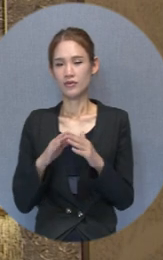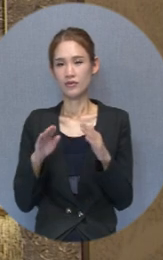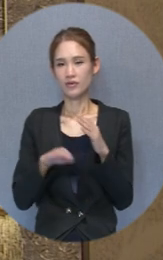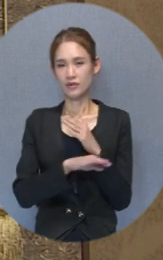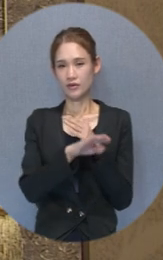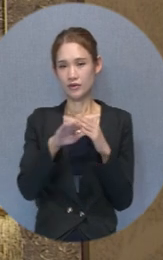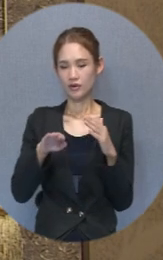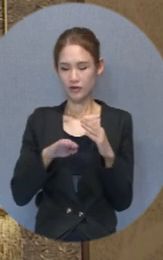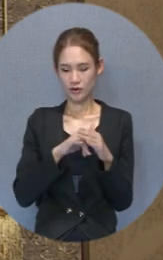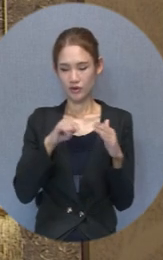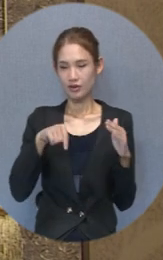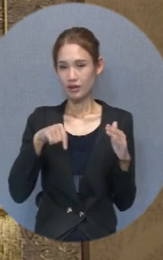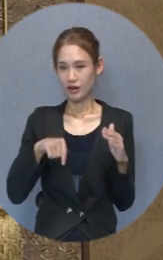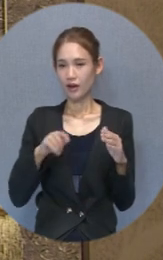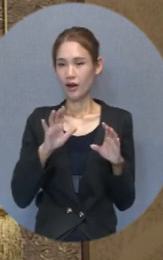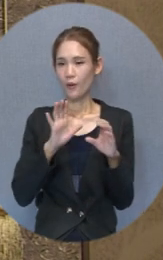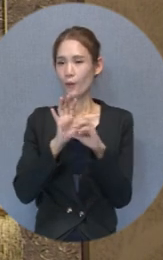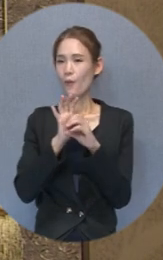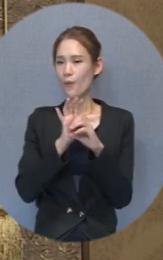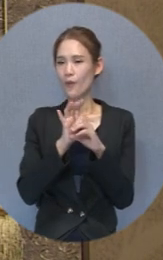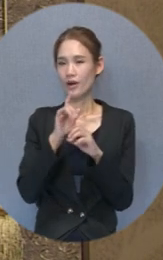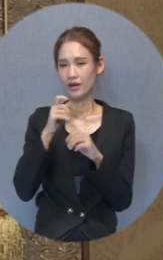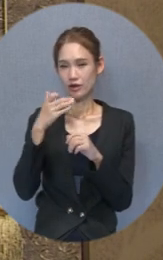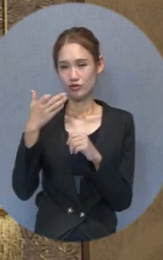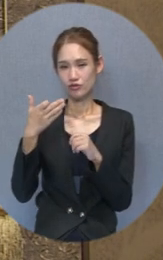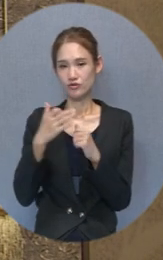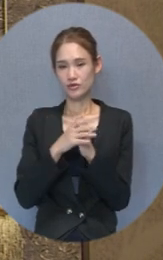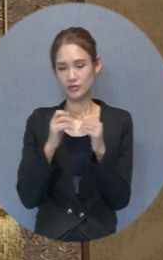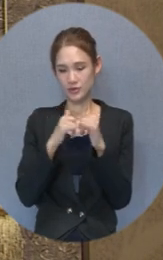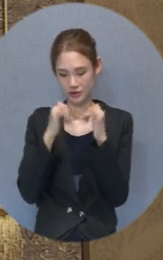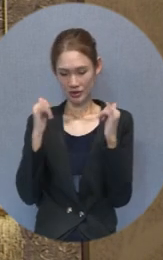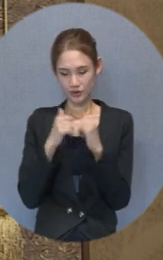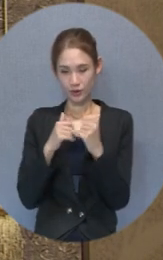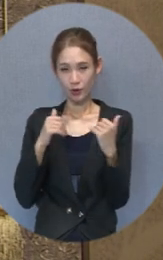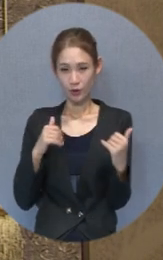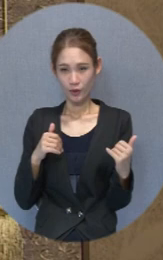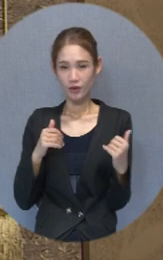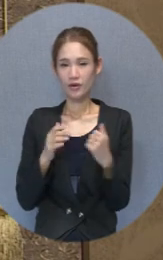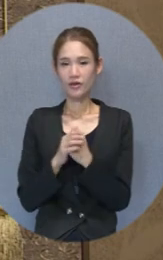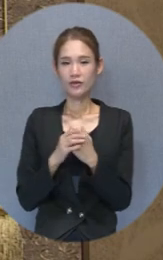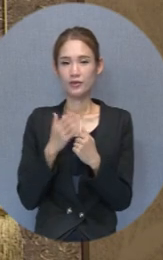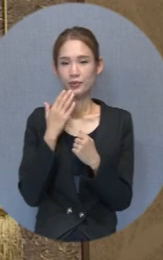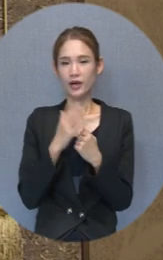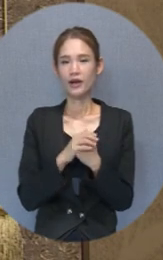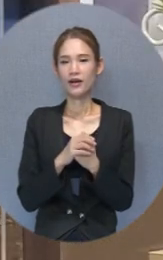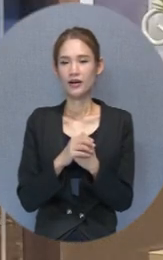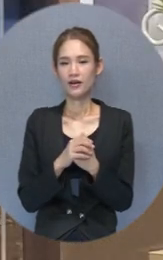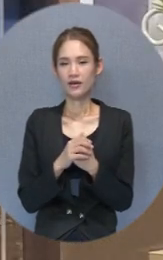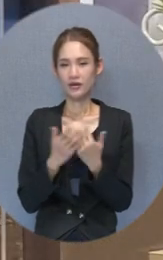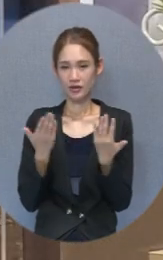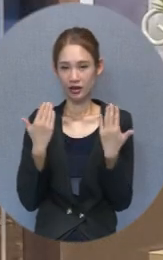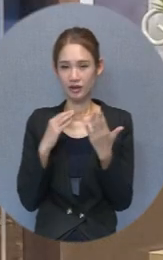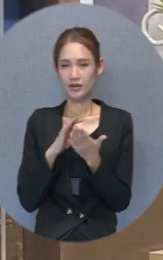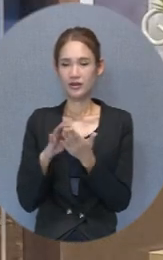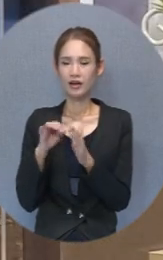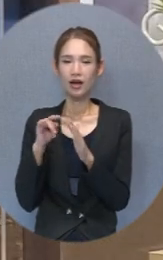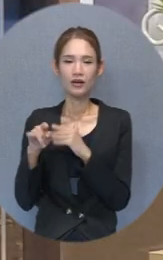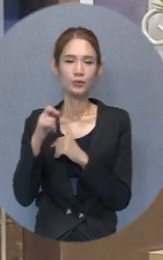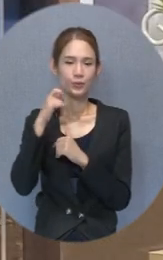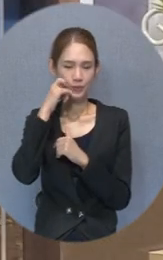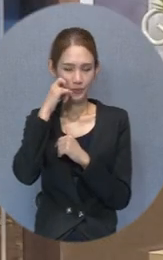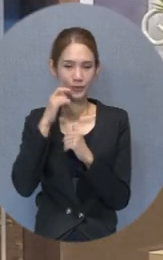가정에서 아이들이 코로나가 만약에 뭐 사회적 거리두기가 된다거나 이렇게 됐을 때에는 학교 이용을 못